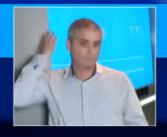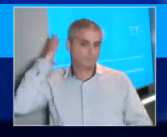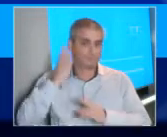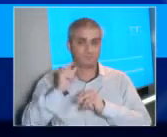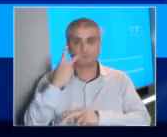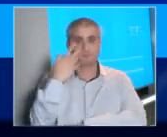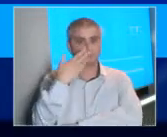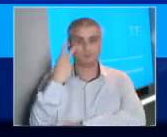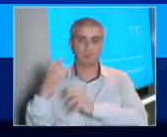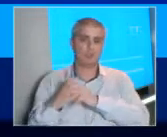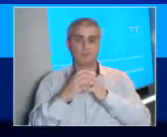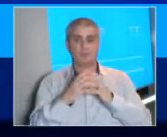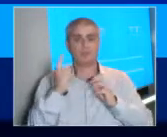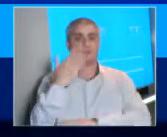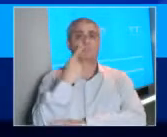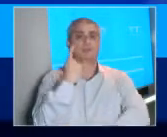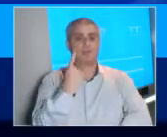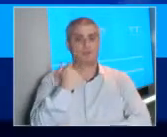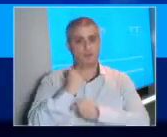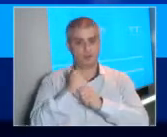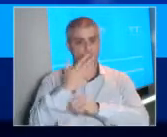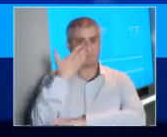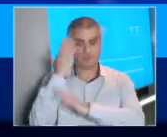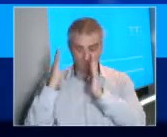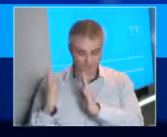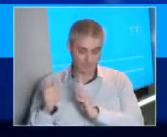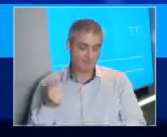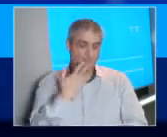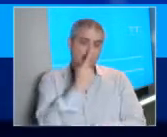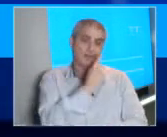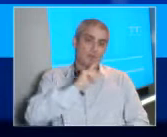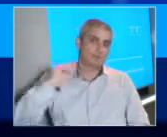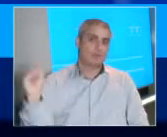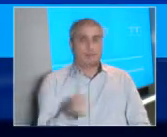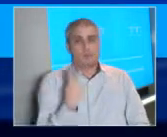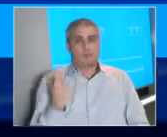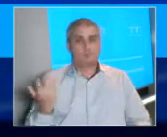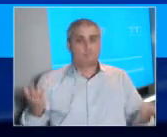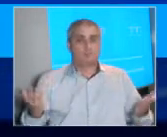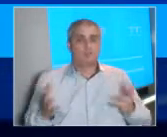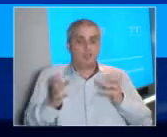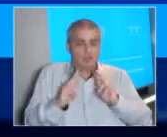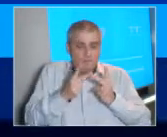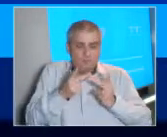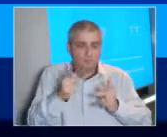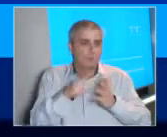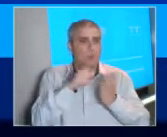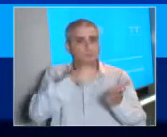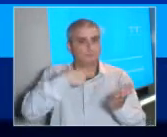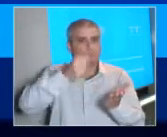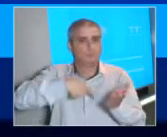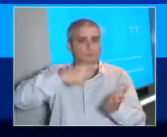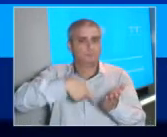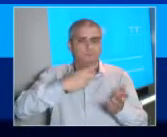כאן שתי מדינות לשני עמים. יש כאן מדינה אחת לעובדי המדינה, יש כאן מדינה אחת לכל השאר. החבורה הזו פשוט סוחטת